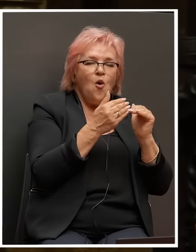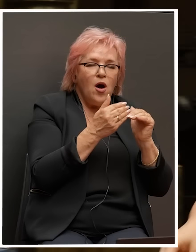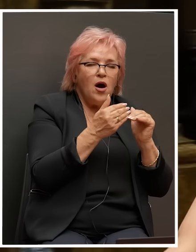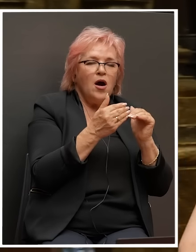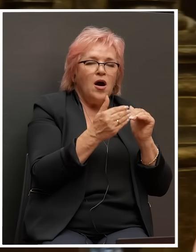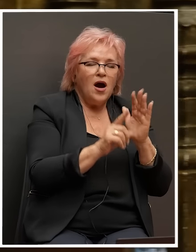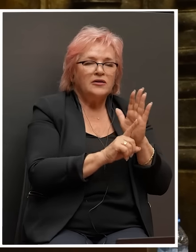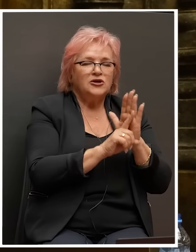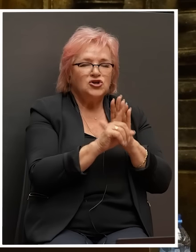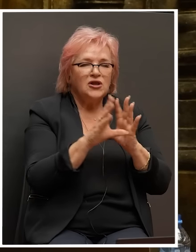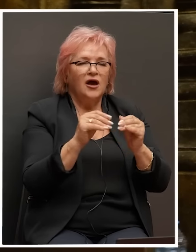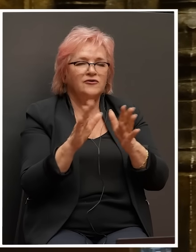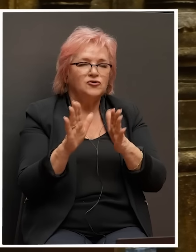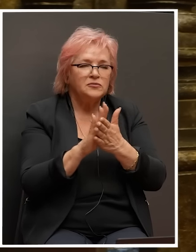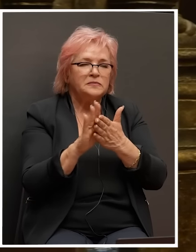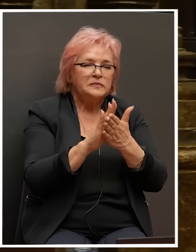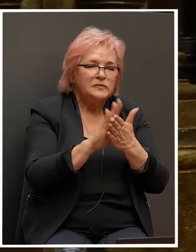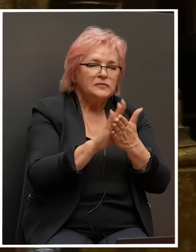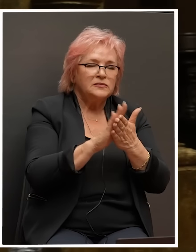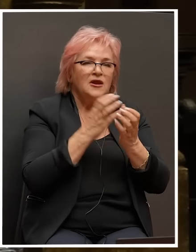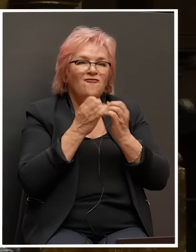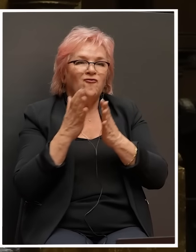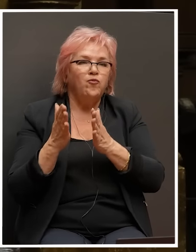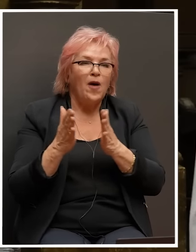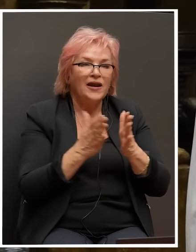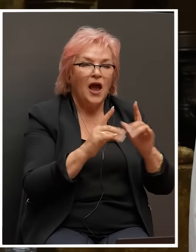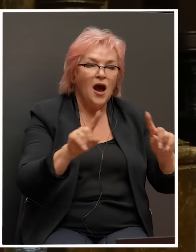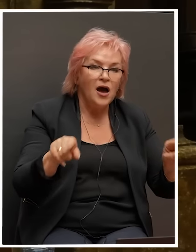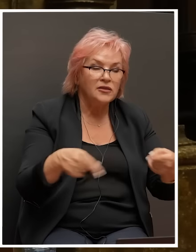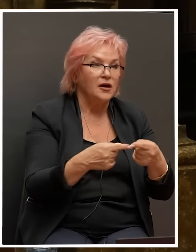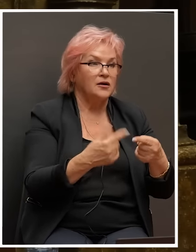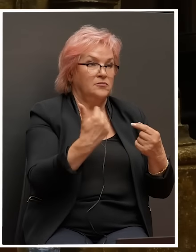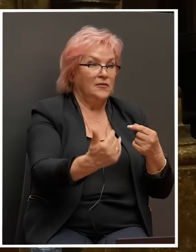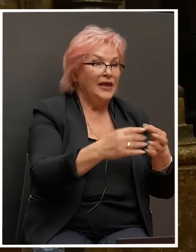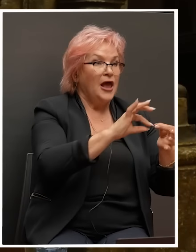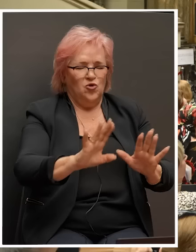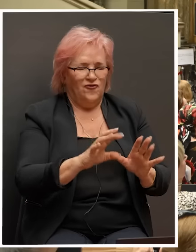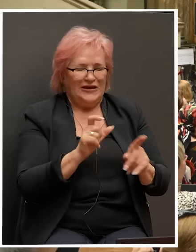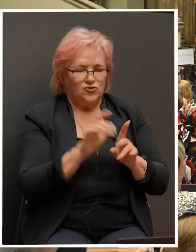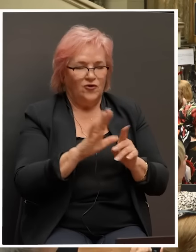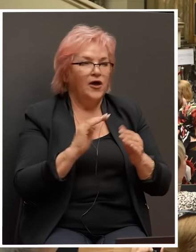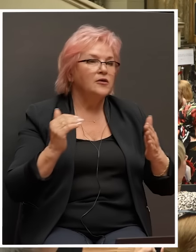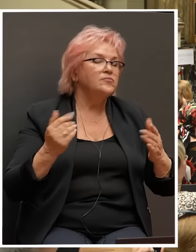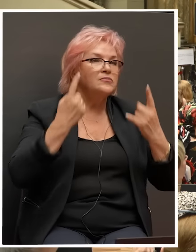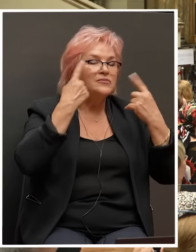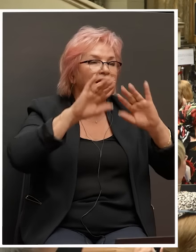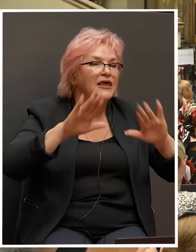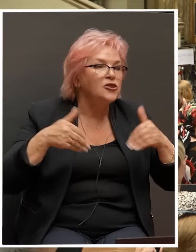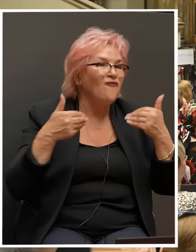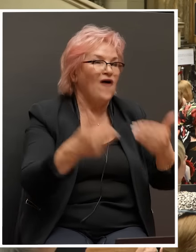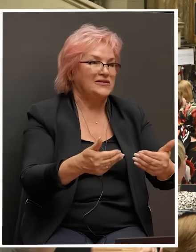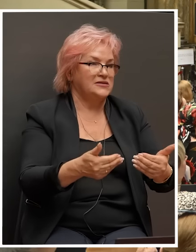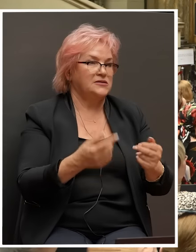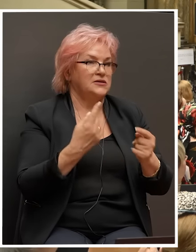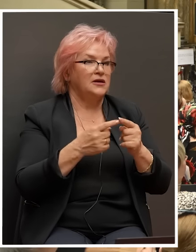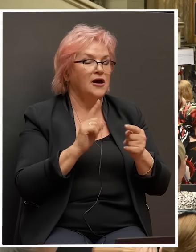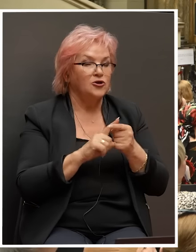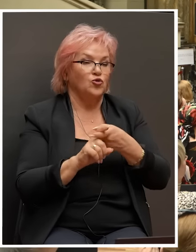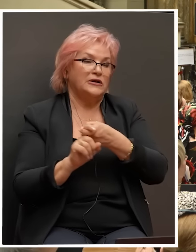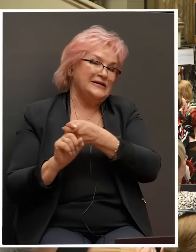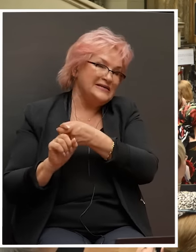начинают приводить в порядок. И эта логика порождает новации, которые